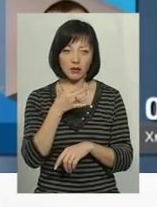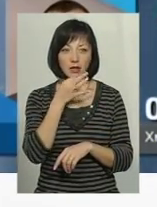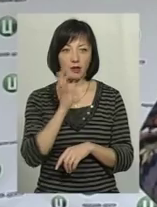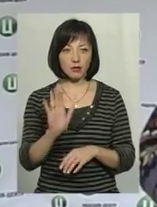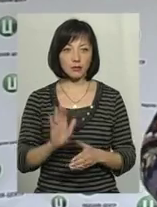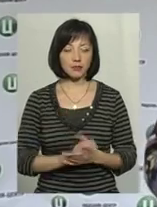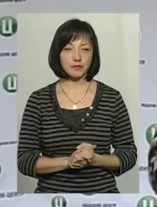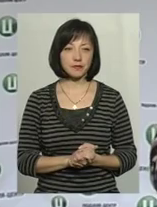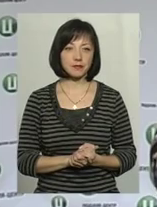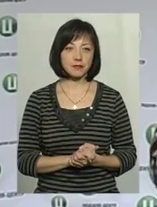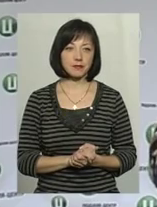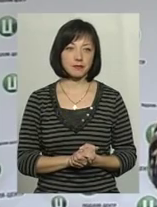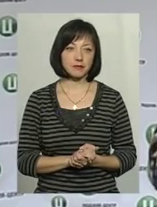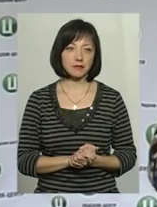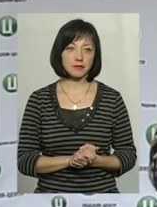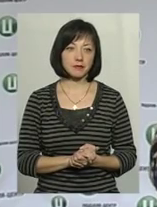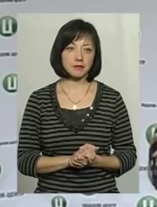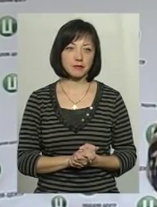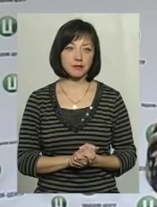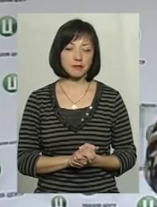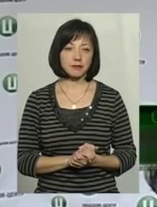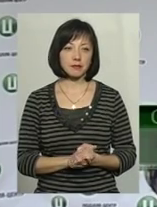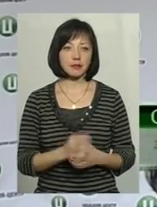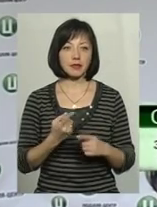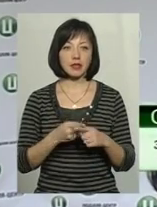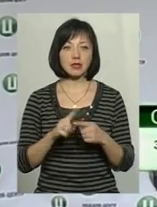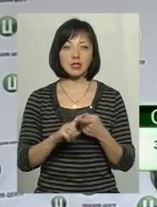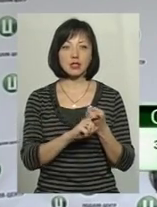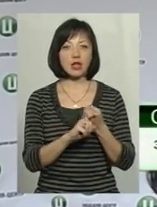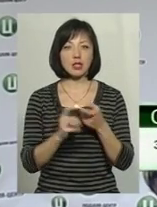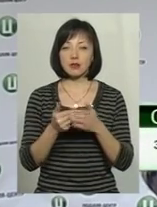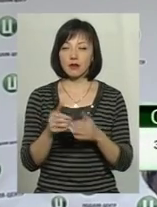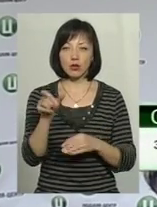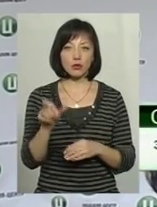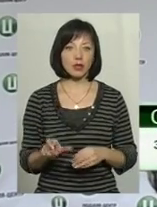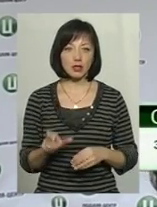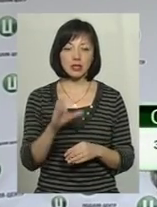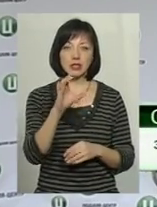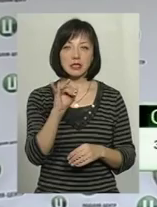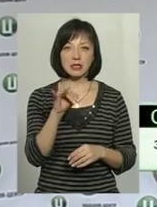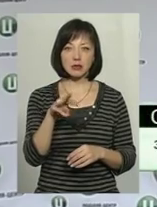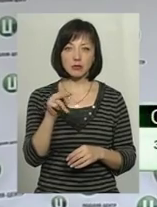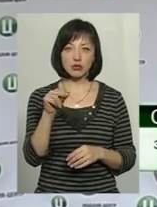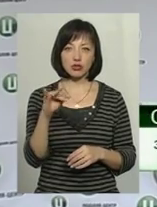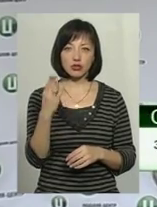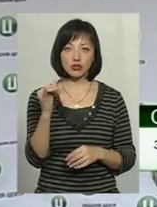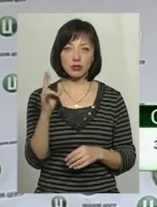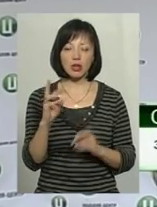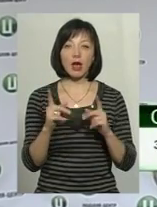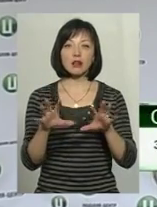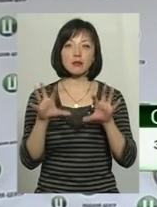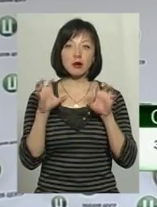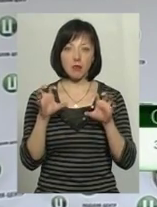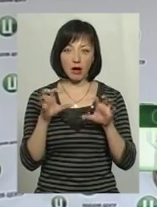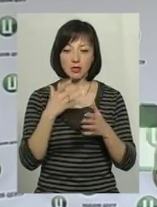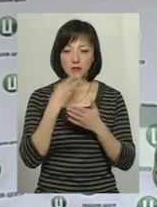зарано. Це залежить від людини, дані ситуації від Олександра Семчешина. Як він сприймає свою посаду, як